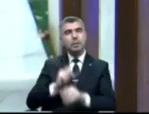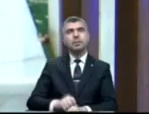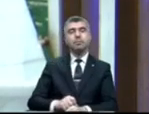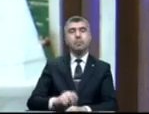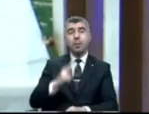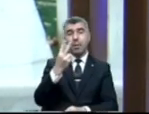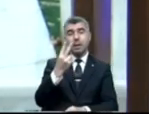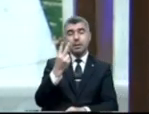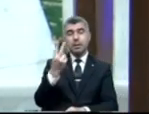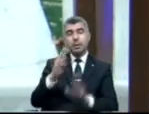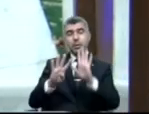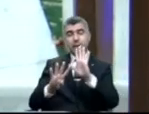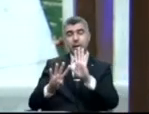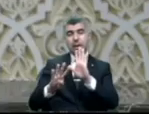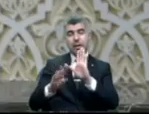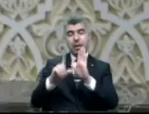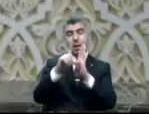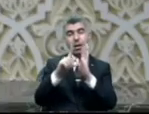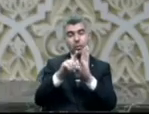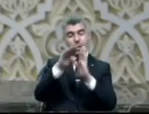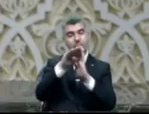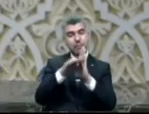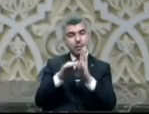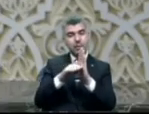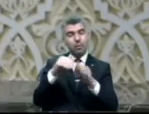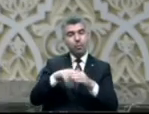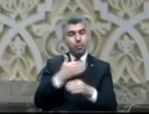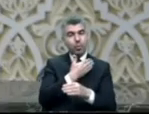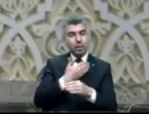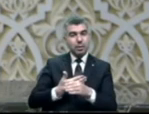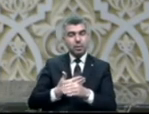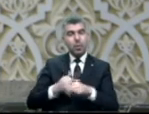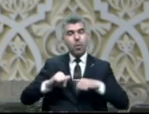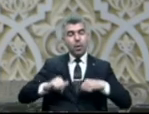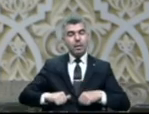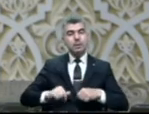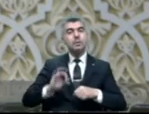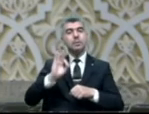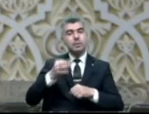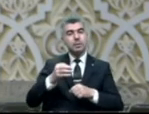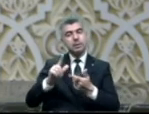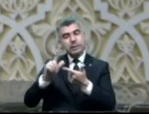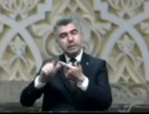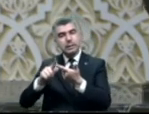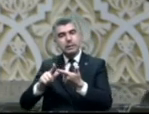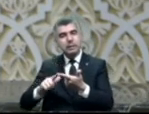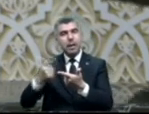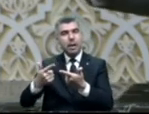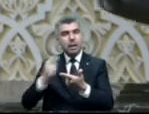والمادة 292 من النظام الداخلي لمجلسنا المقر كما تتيح للوزير إمكانية إنابة زميل أو